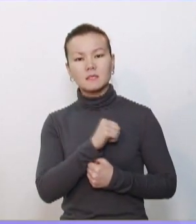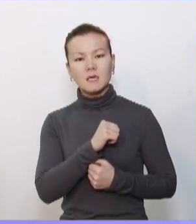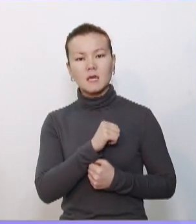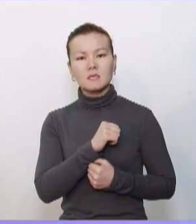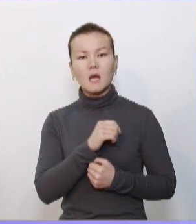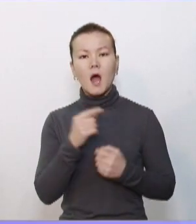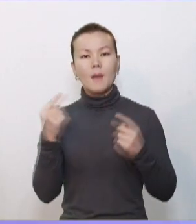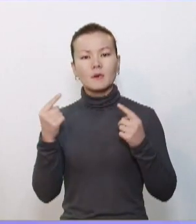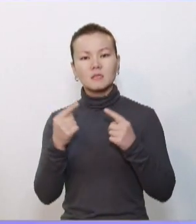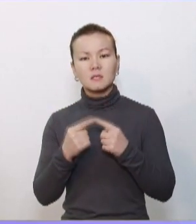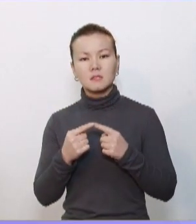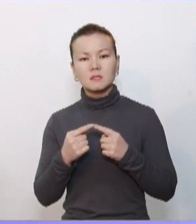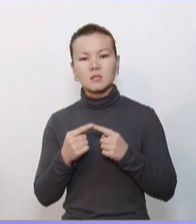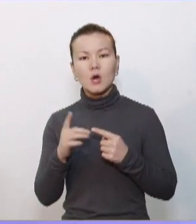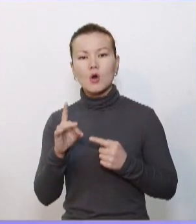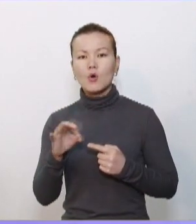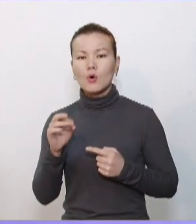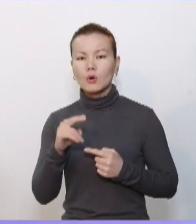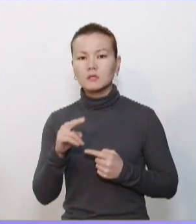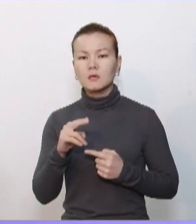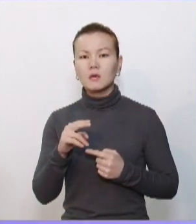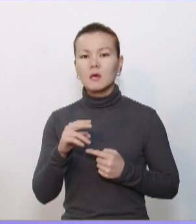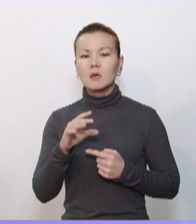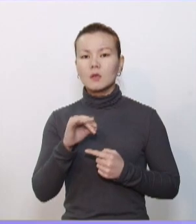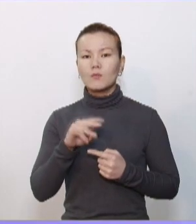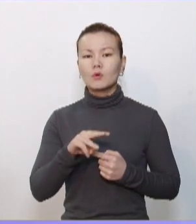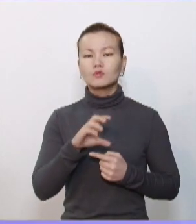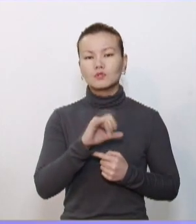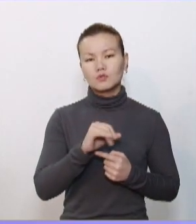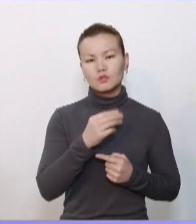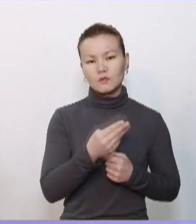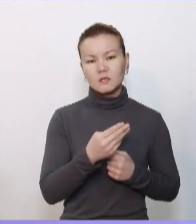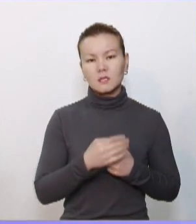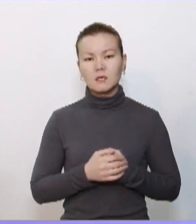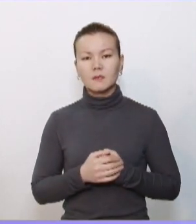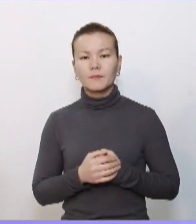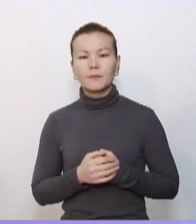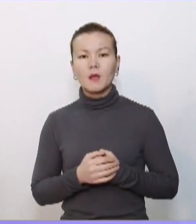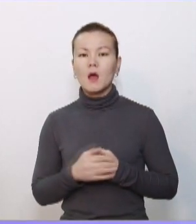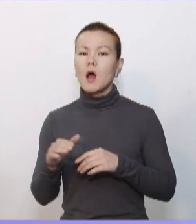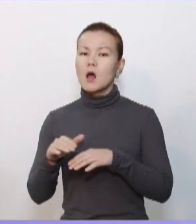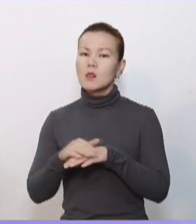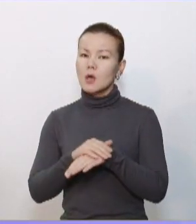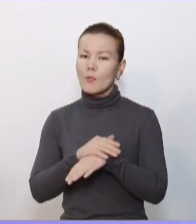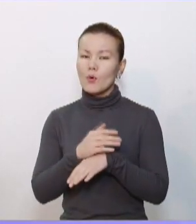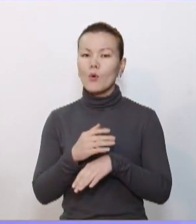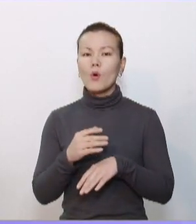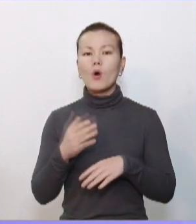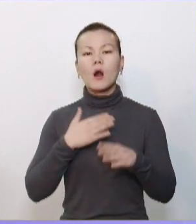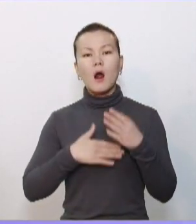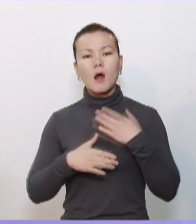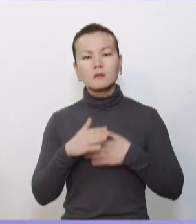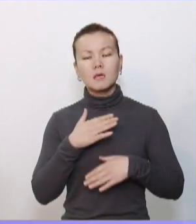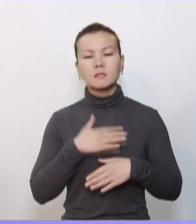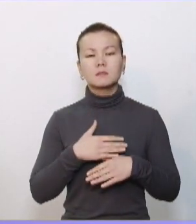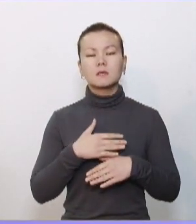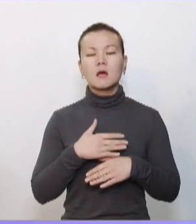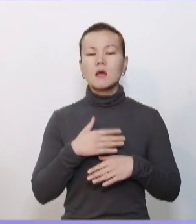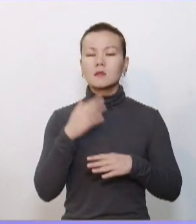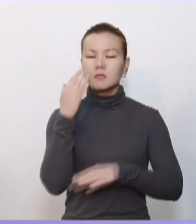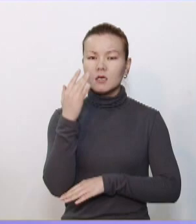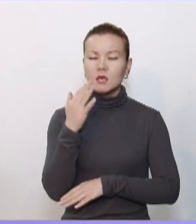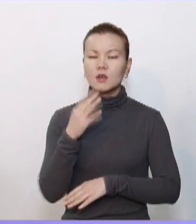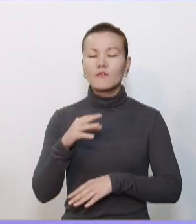Самостоятельно определите род имен существительных. Добро, радость, дерево,